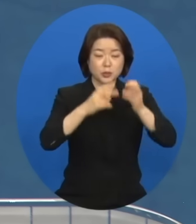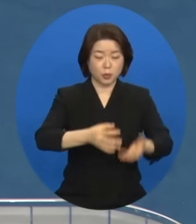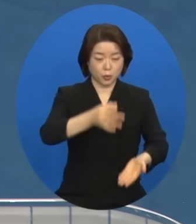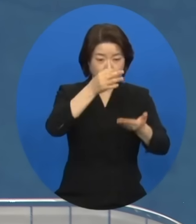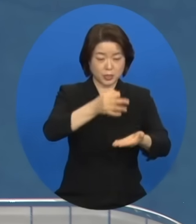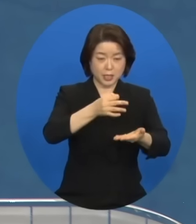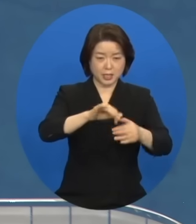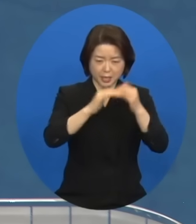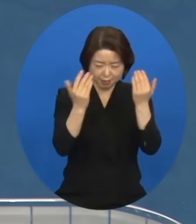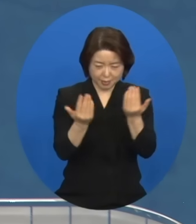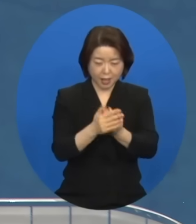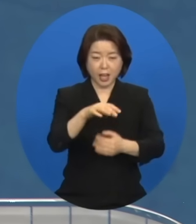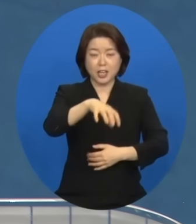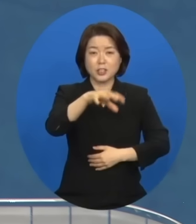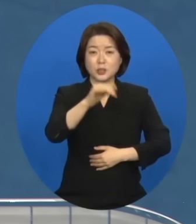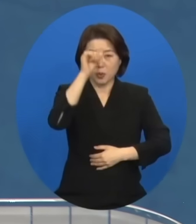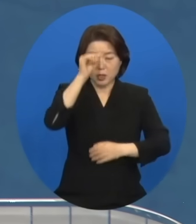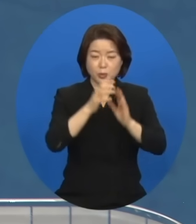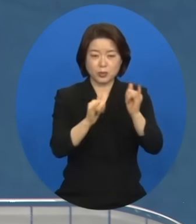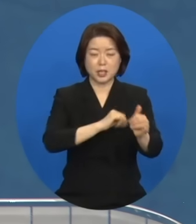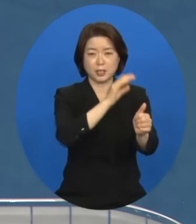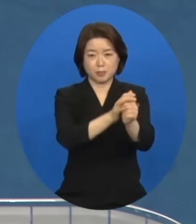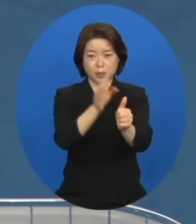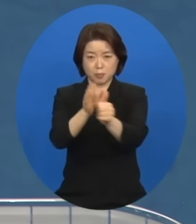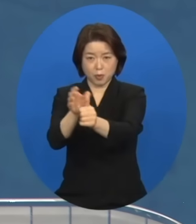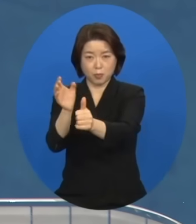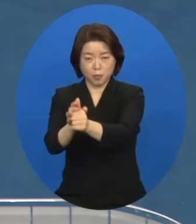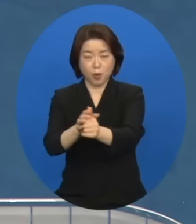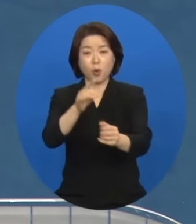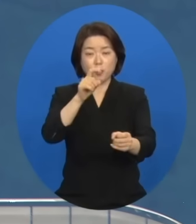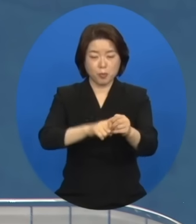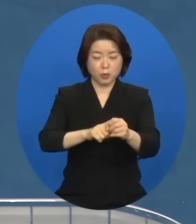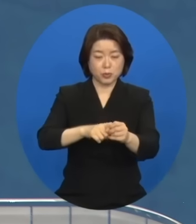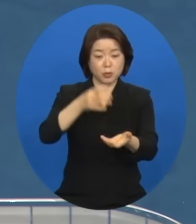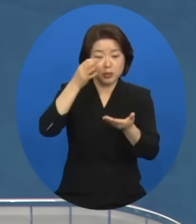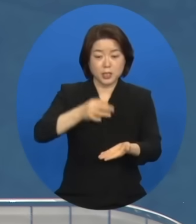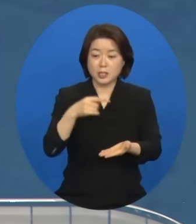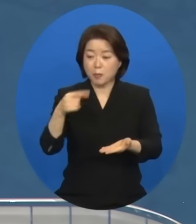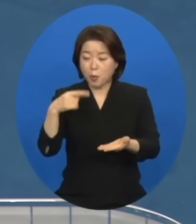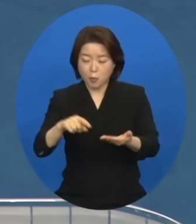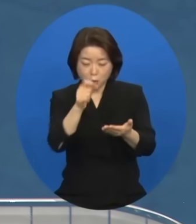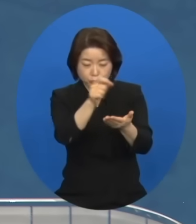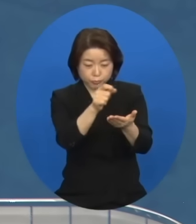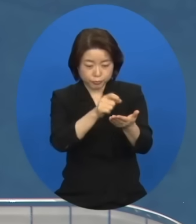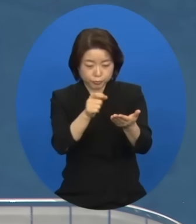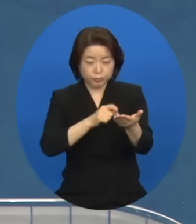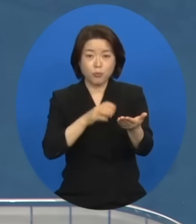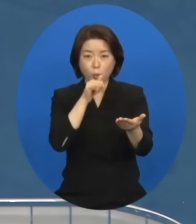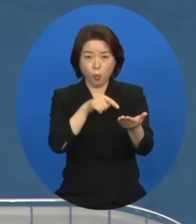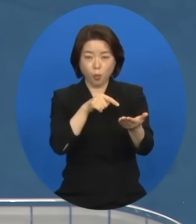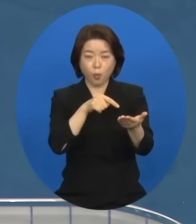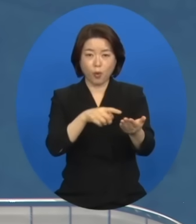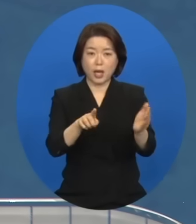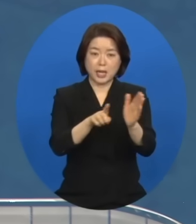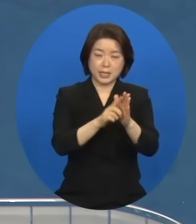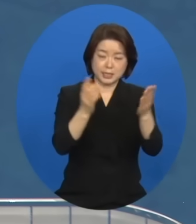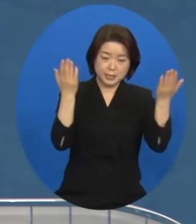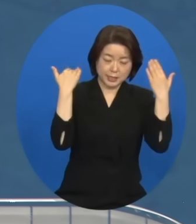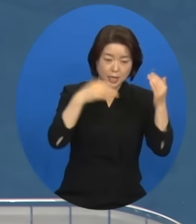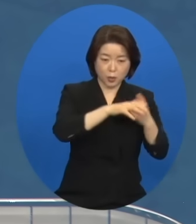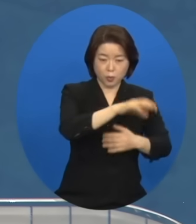형제들에게 넘겨주기 위해 재산 목록을 작성해야 했습니다. 신학대학 캠퍼스의